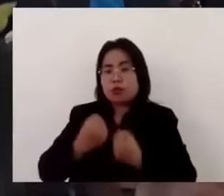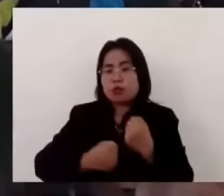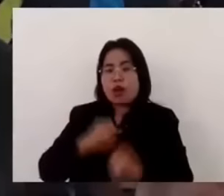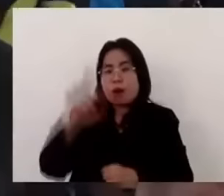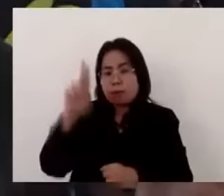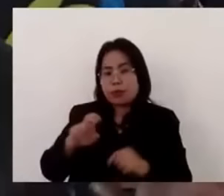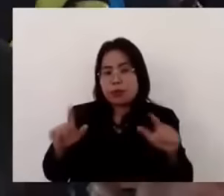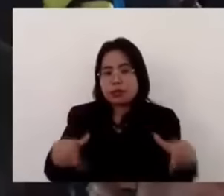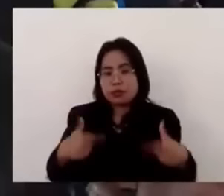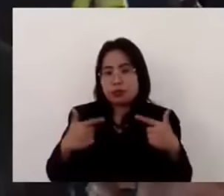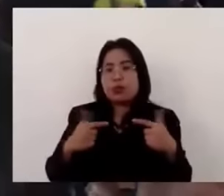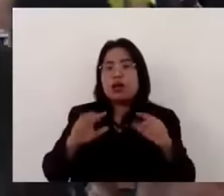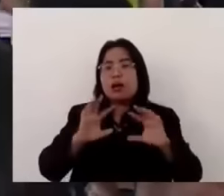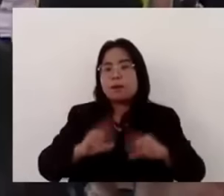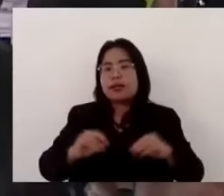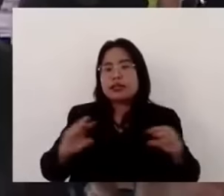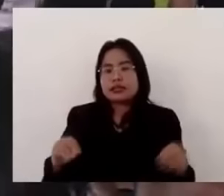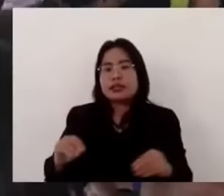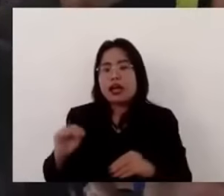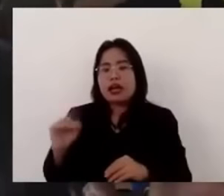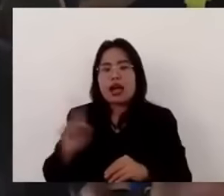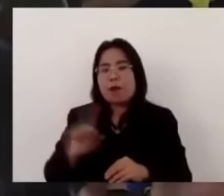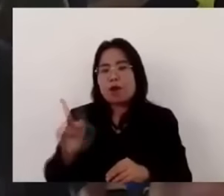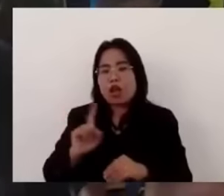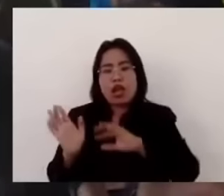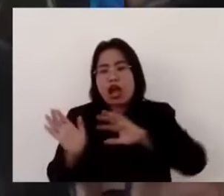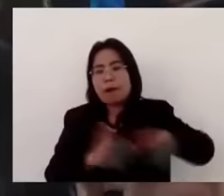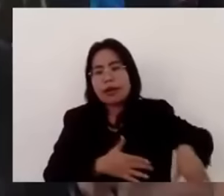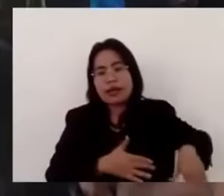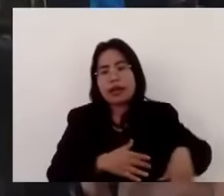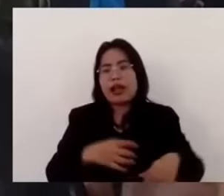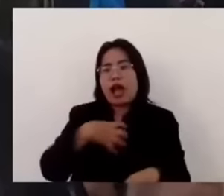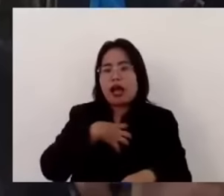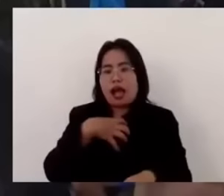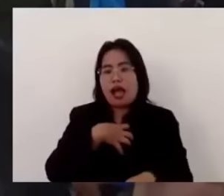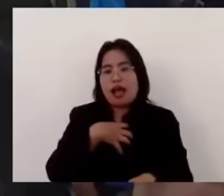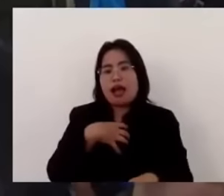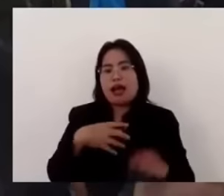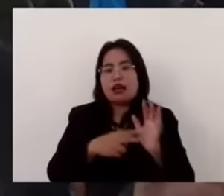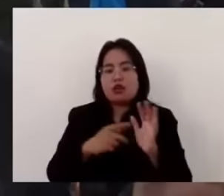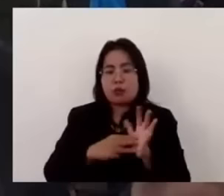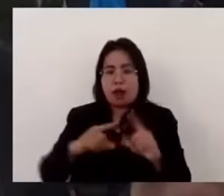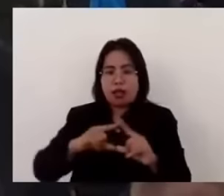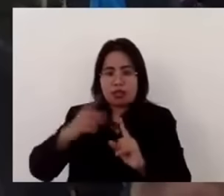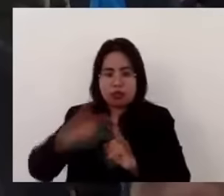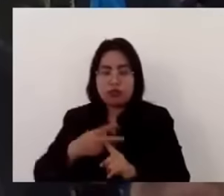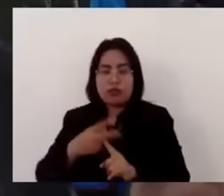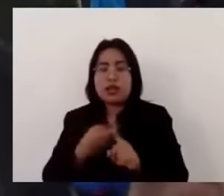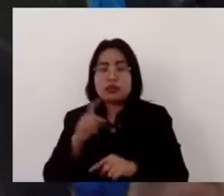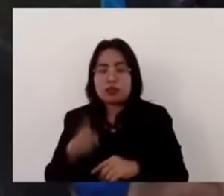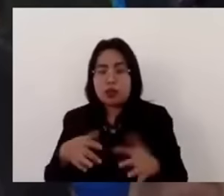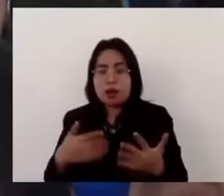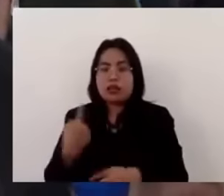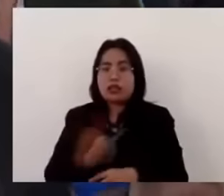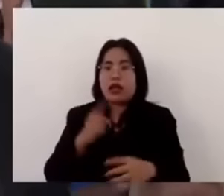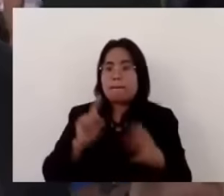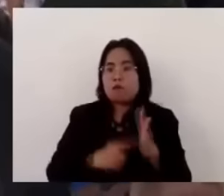hidup pekerjanya juga tidak boleh di abaikan hak-hak normatifnya dari situlah kita mulai